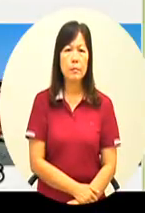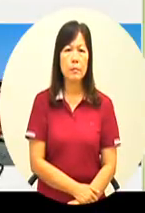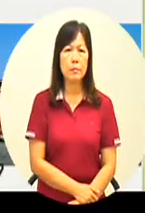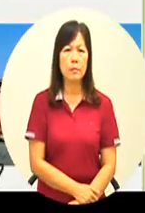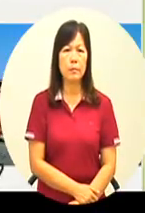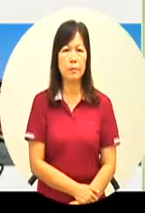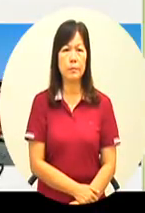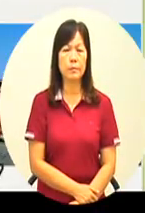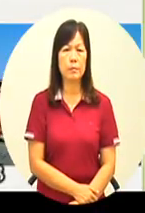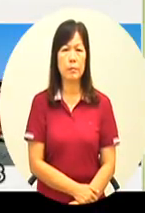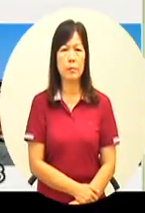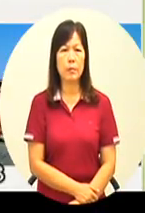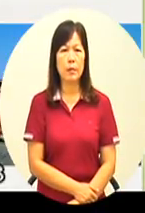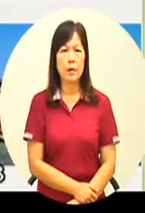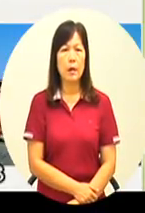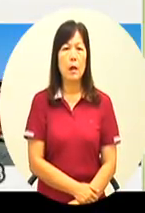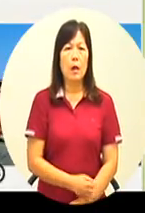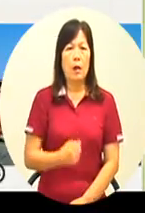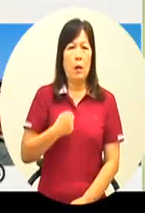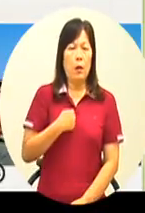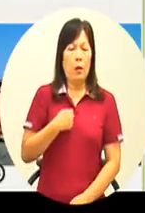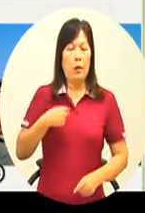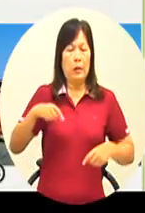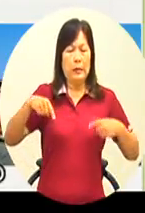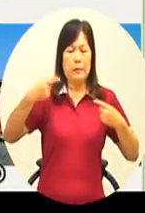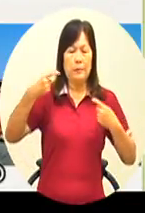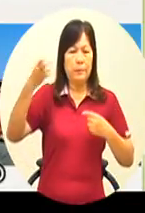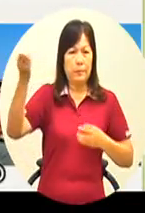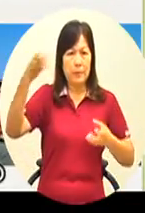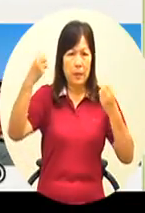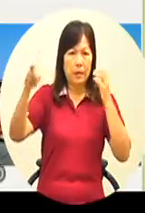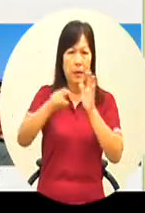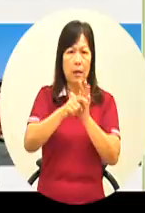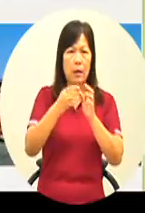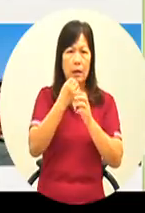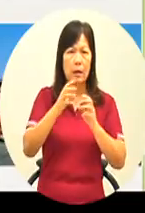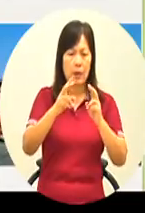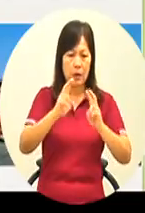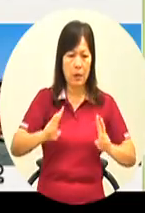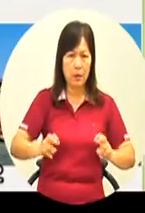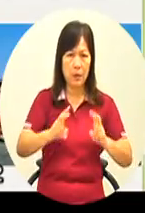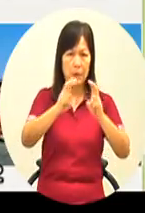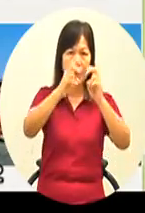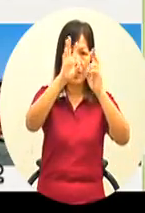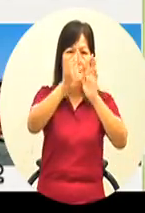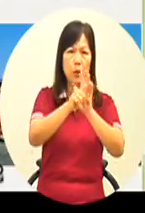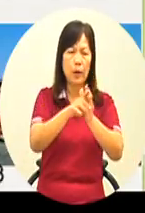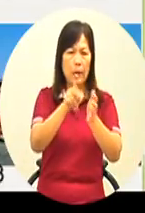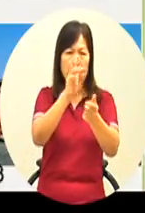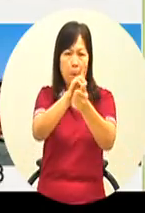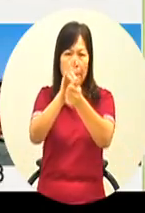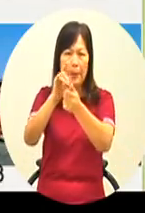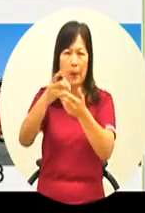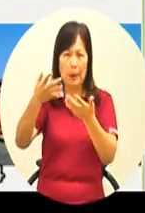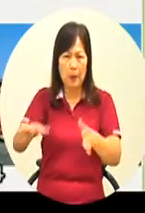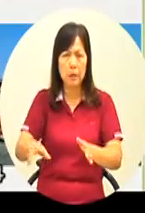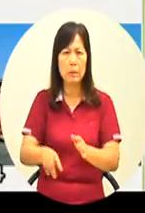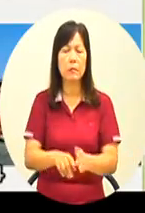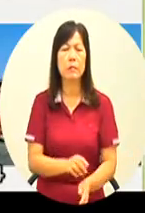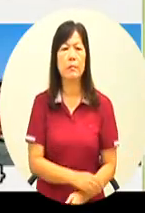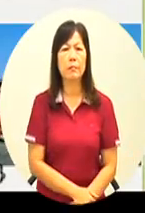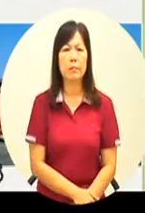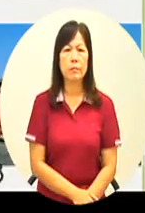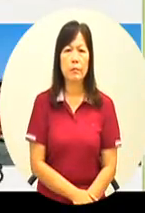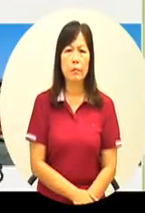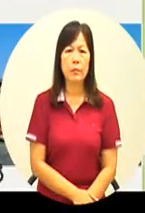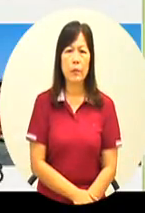本席常常听到利用老古塔哈来诈骗的情形啊，有啦，真正足济啊，啊真正对不对吼？